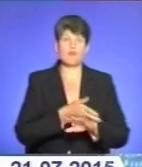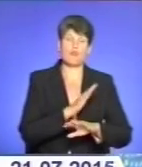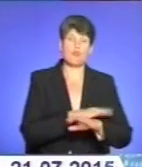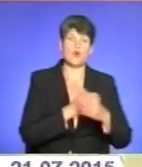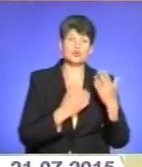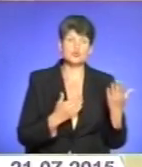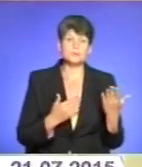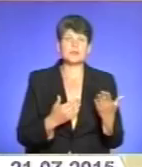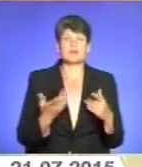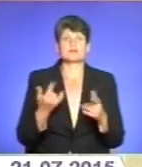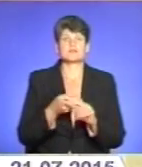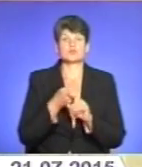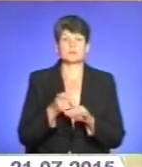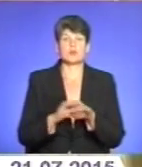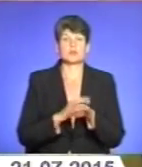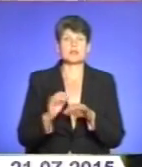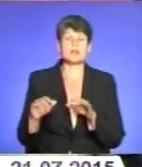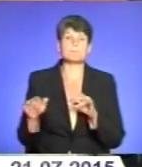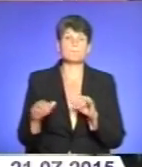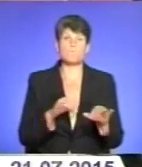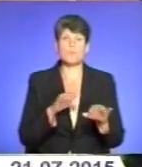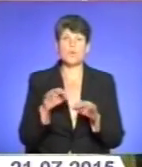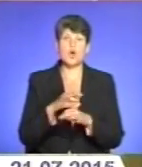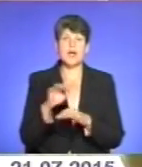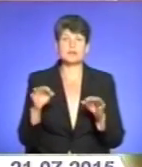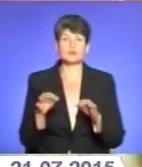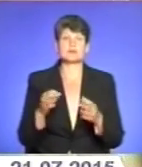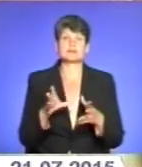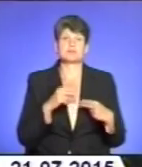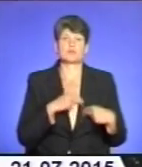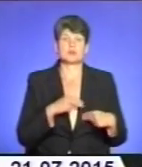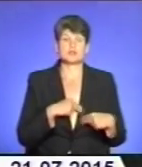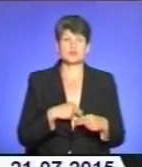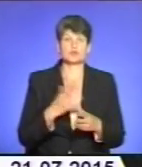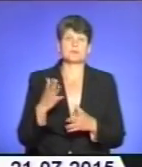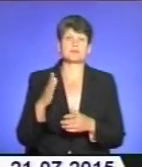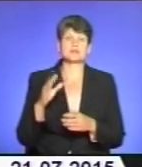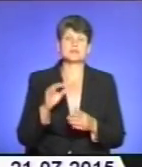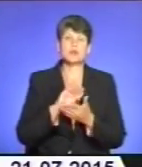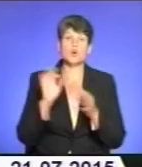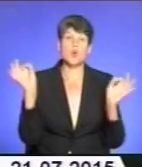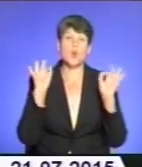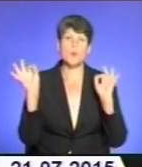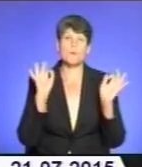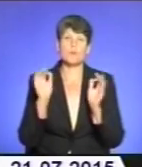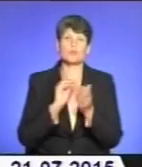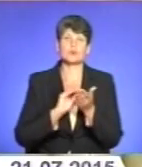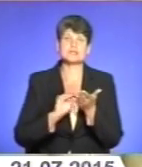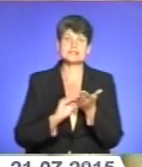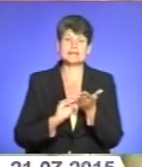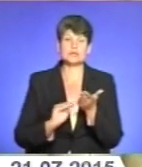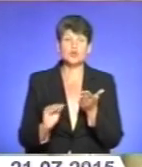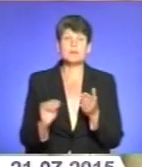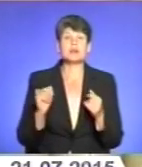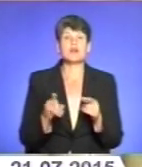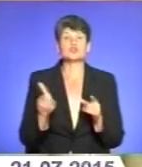в рамках благодійного проекту поетеса співпрацює із композитором Сергієм Шепіловим. Він кладе на музику вірші пані Ольги.